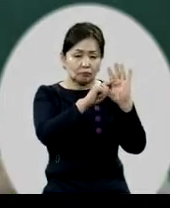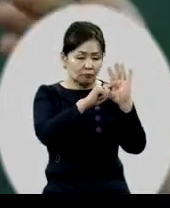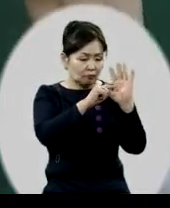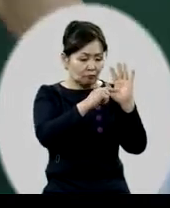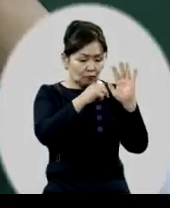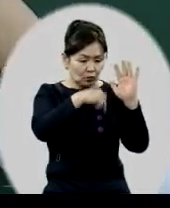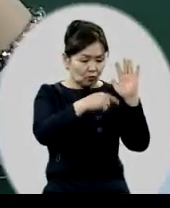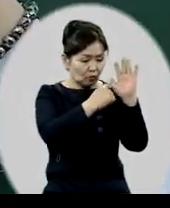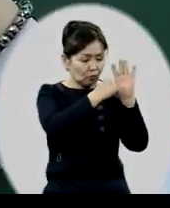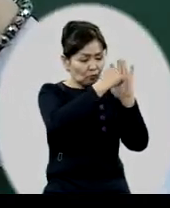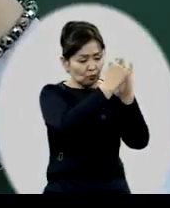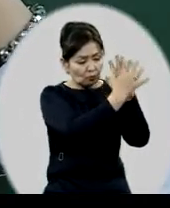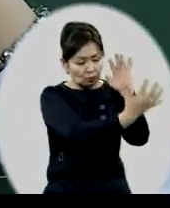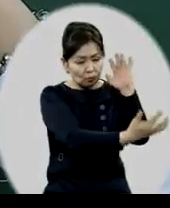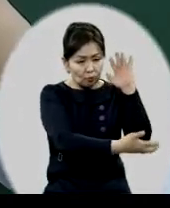өөрчлөгдсөн бэлээ?